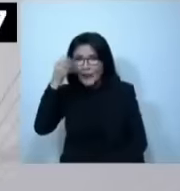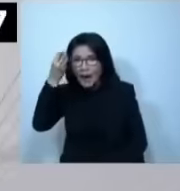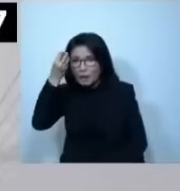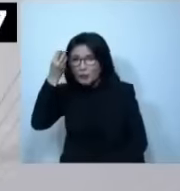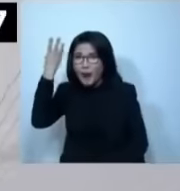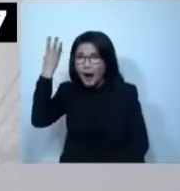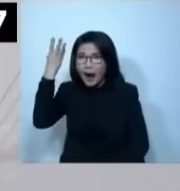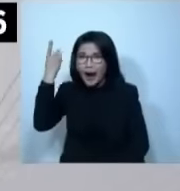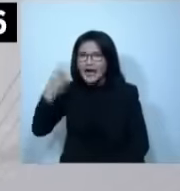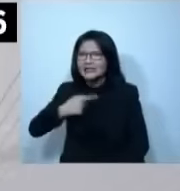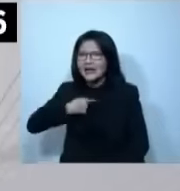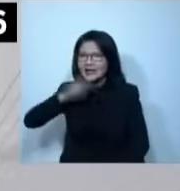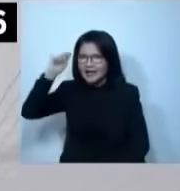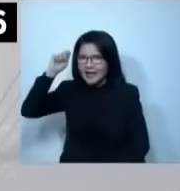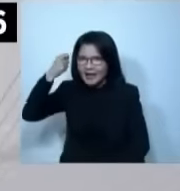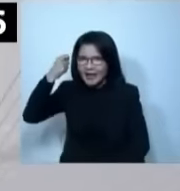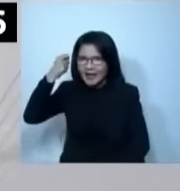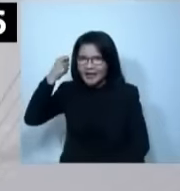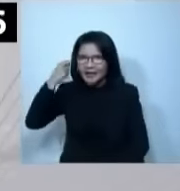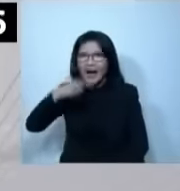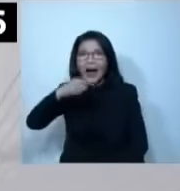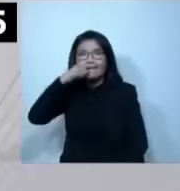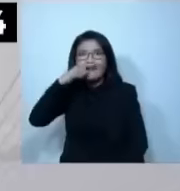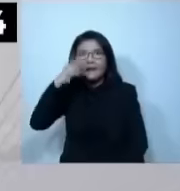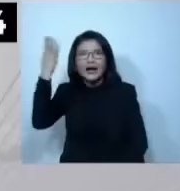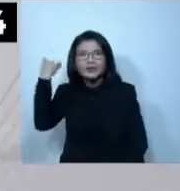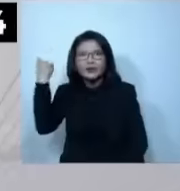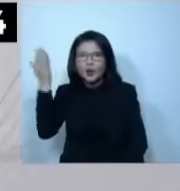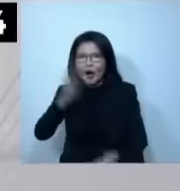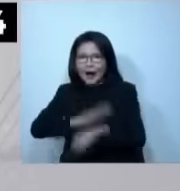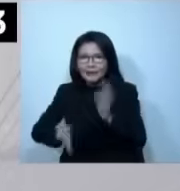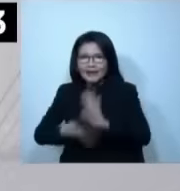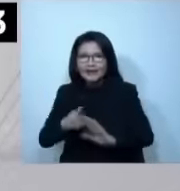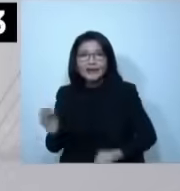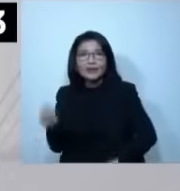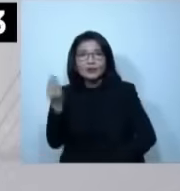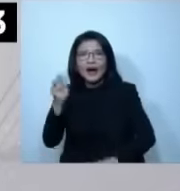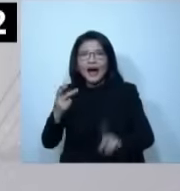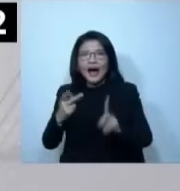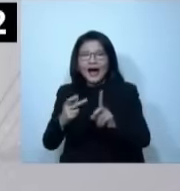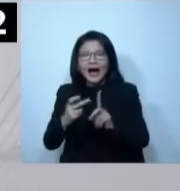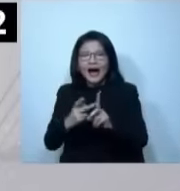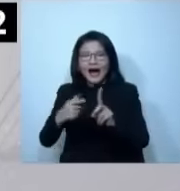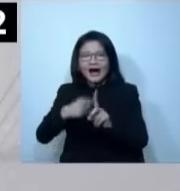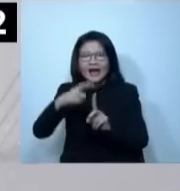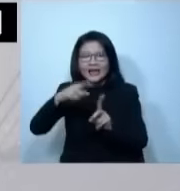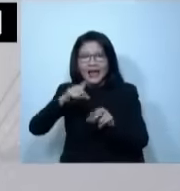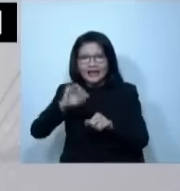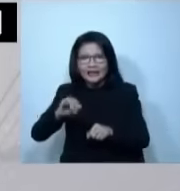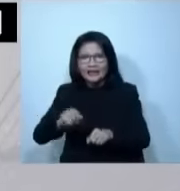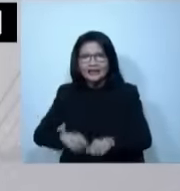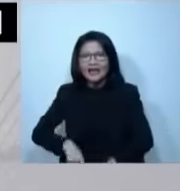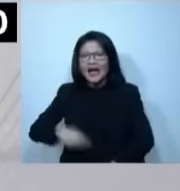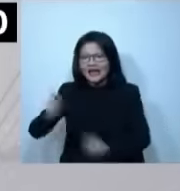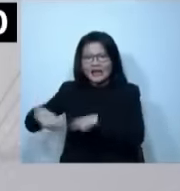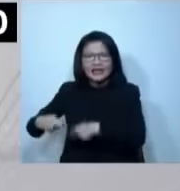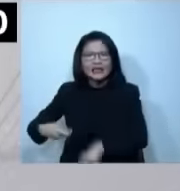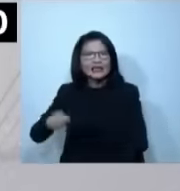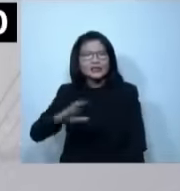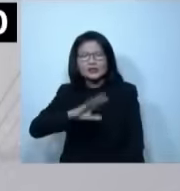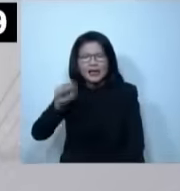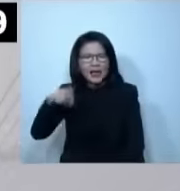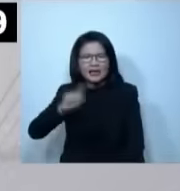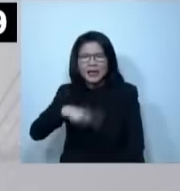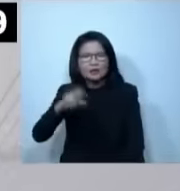saya bisa mengingatkan, karena Bapak pernah menjadi ketua HKTI. Pak, data petani kita tidak pernah beres. Maka